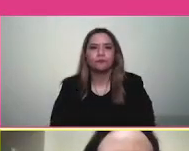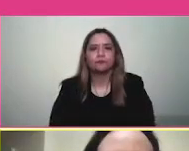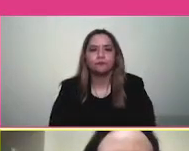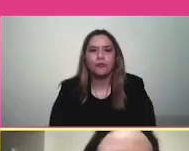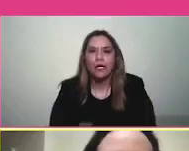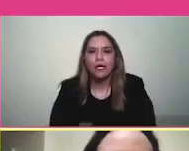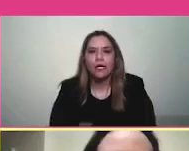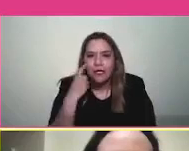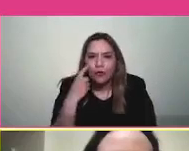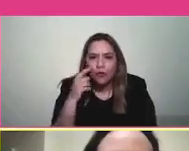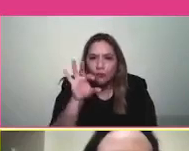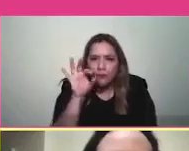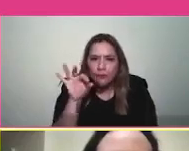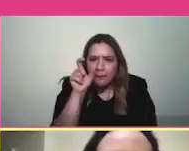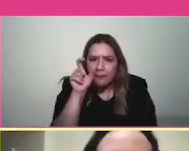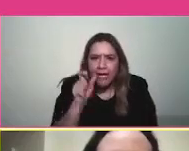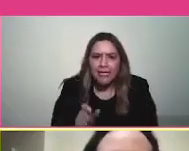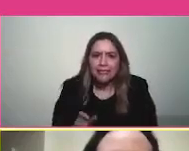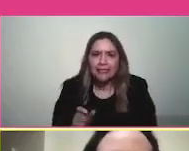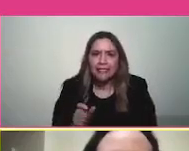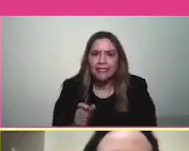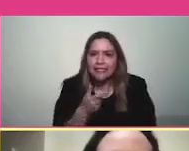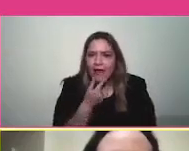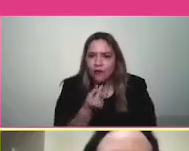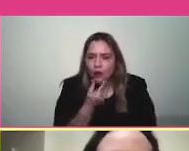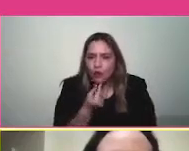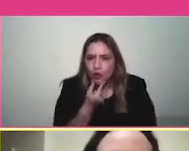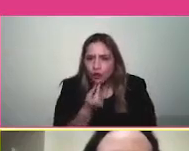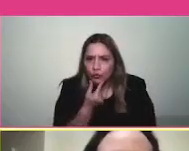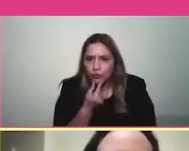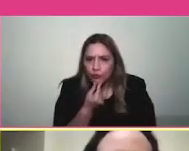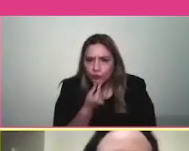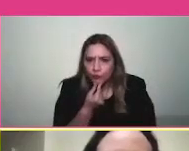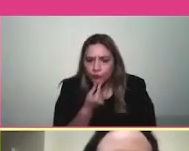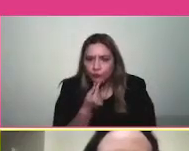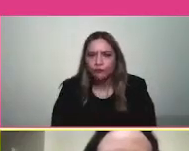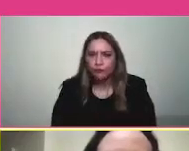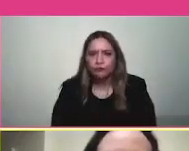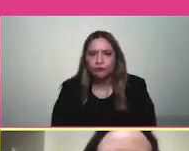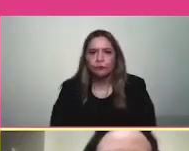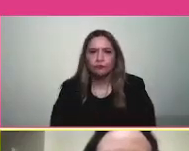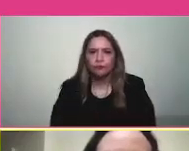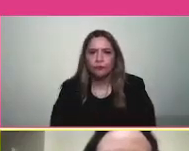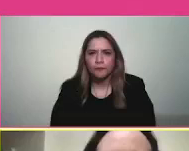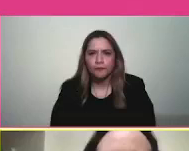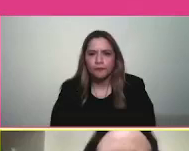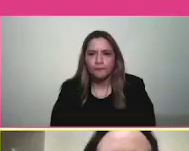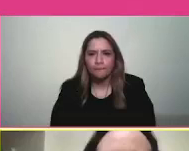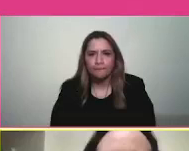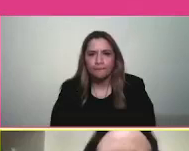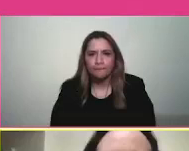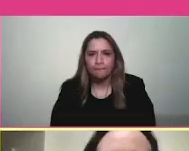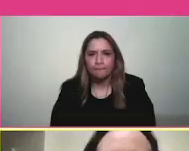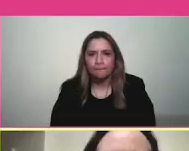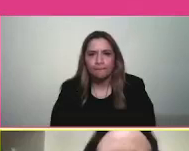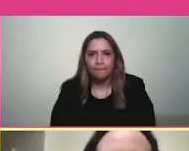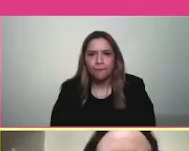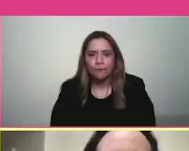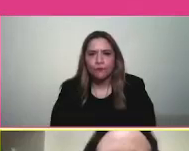λέξη που να είναι πιο εύκολο για σας. Θέλετε να μας